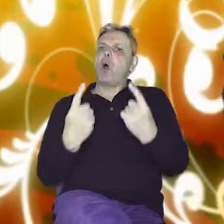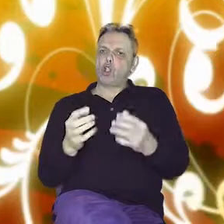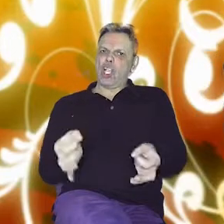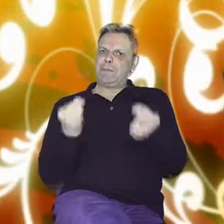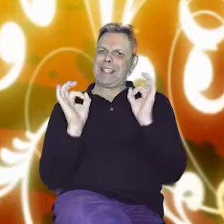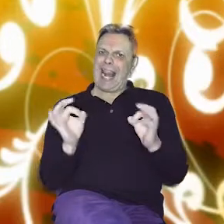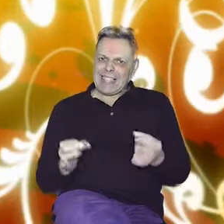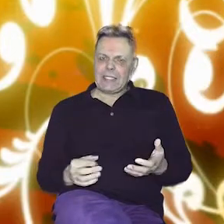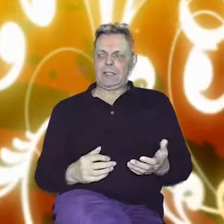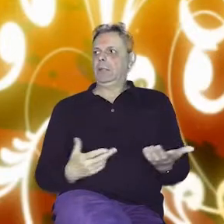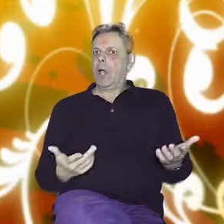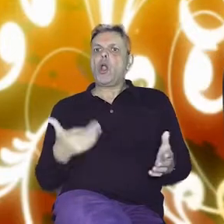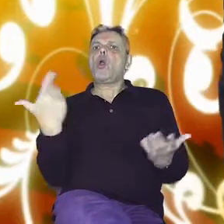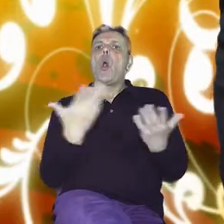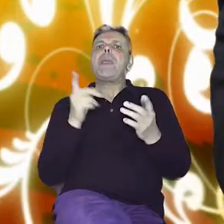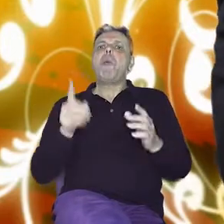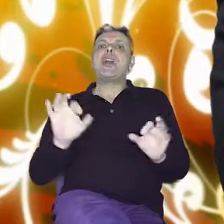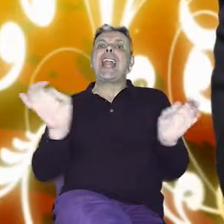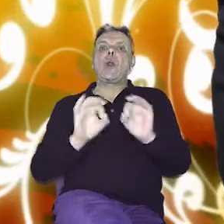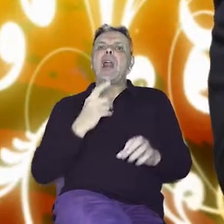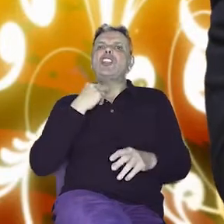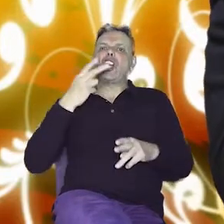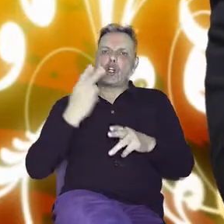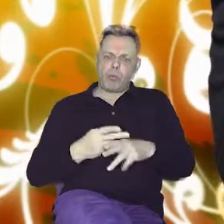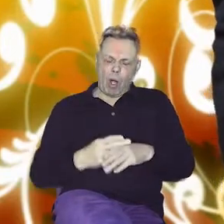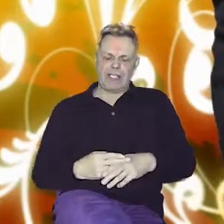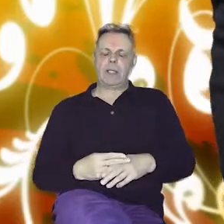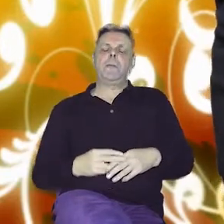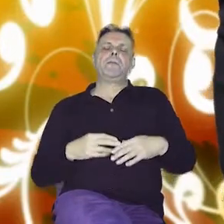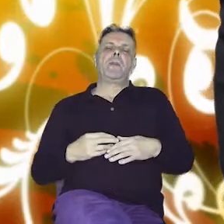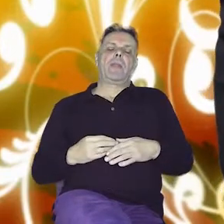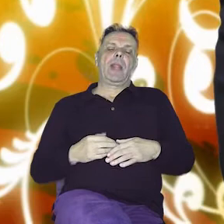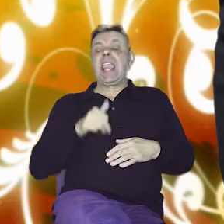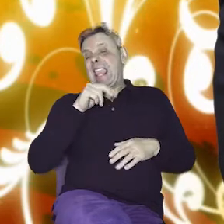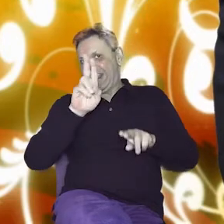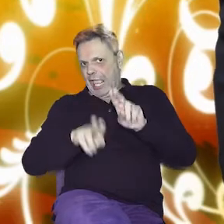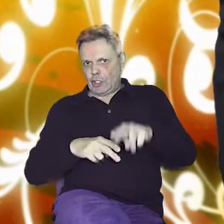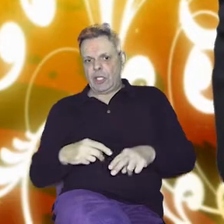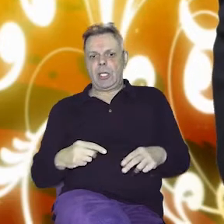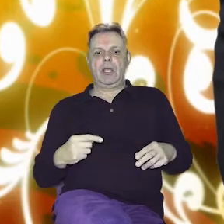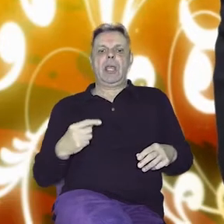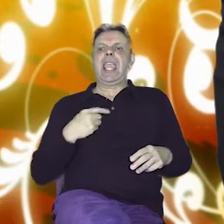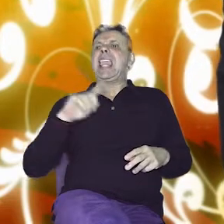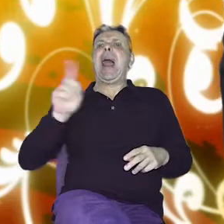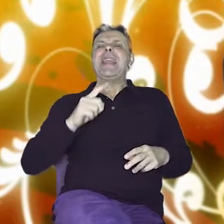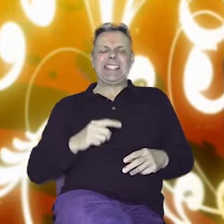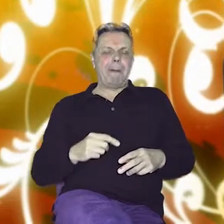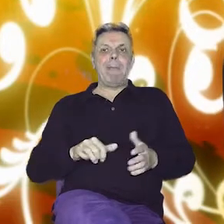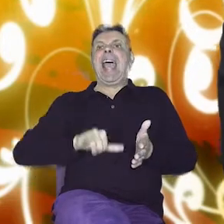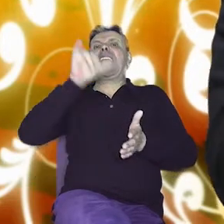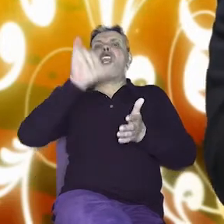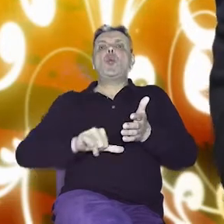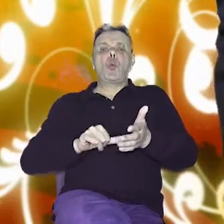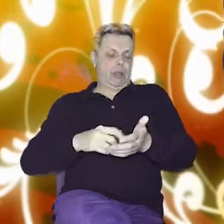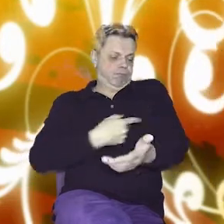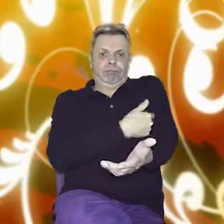znam. Dakle, tu je dijabetolog koji mora regulirati šećernu bolest. Tako je. Adekvatno regulirati i